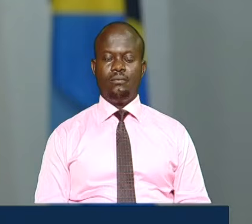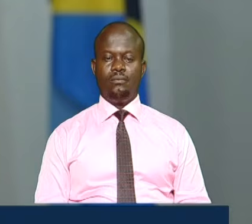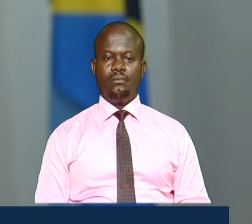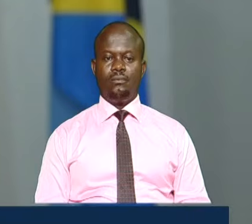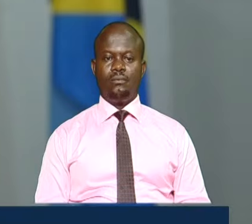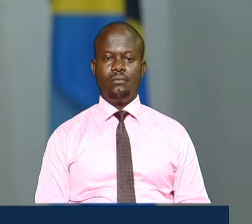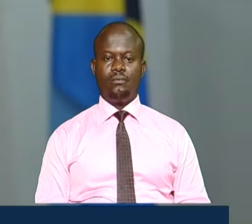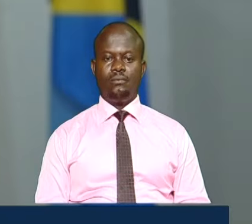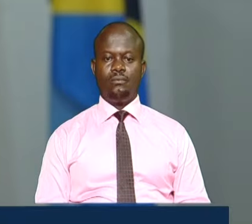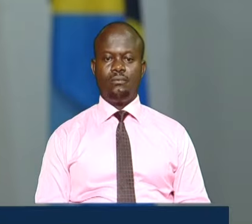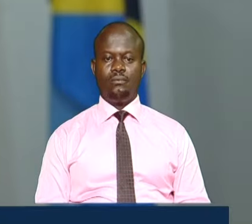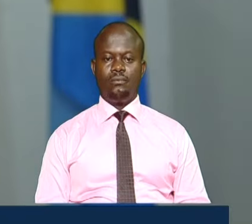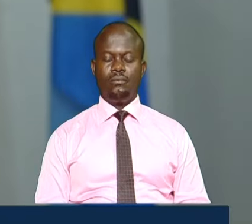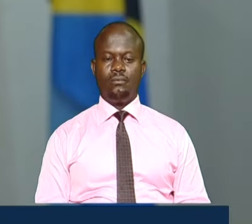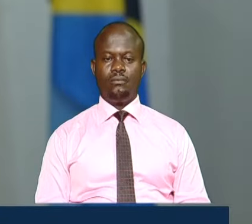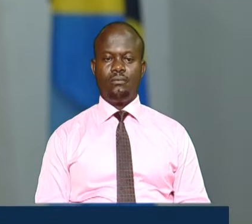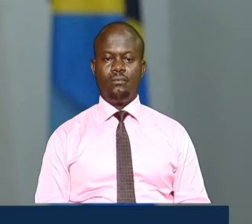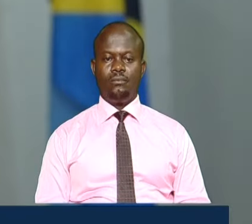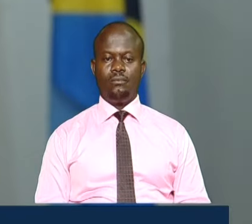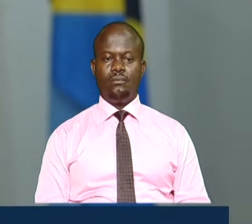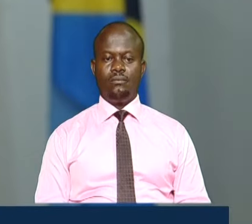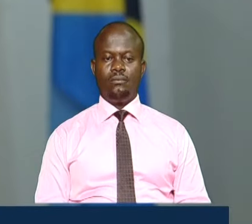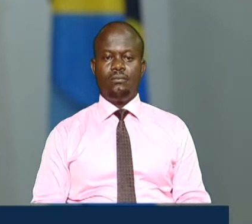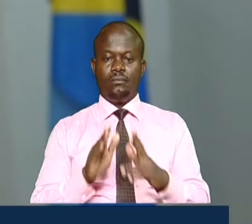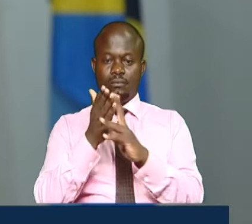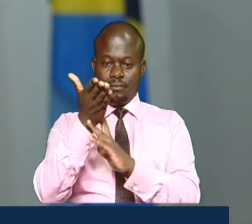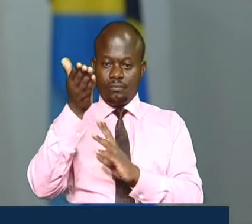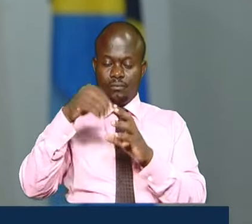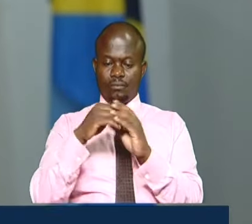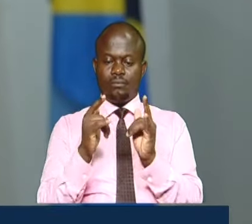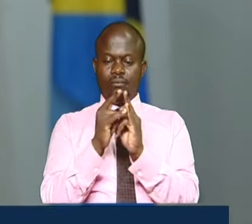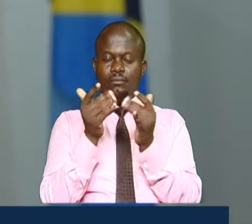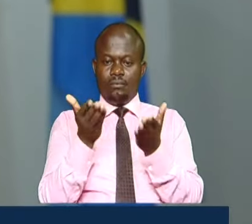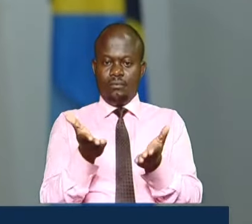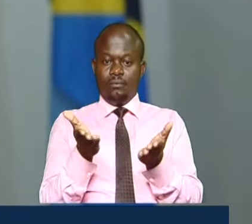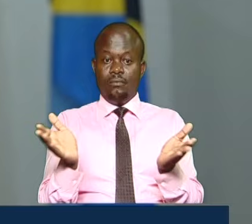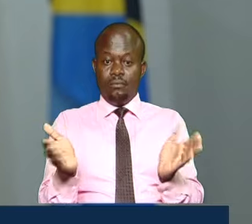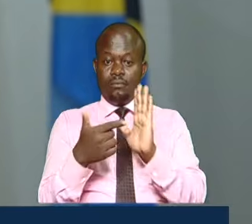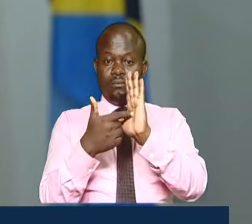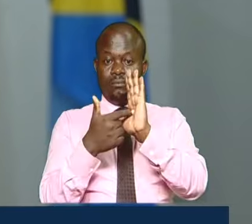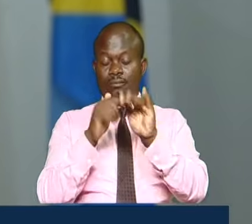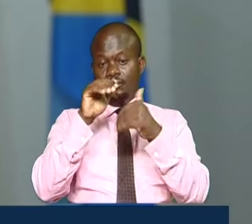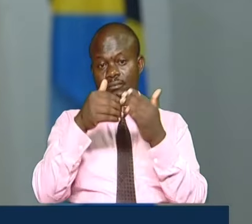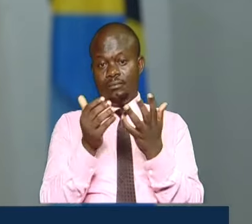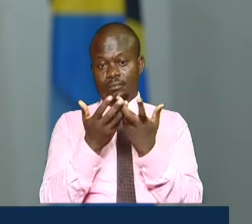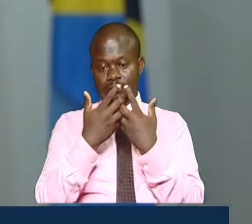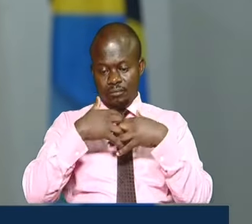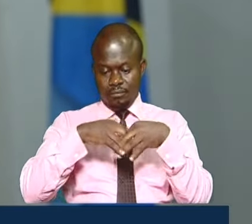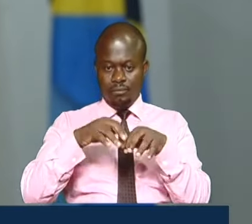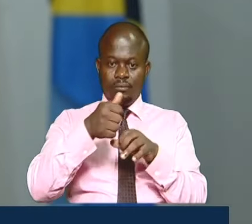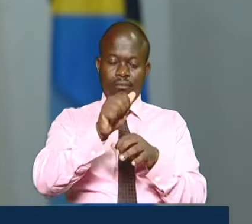of unity that underpins the EAC. Binyuze muri iyi nama turi no kugaragaza ko ubumwe ari ryo